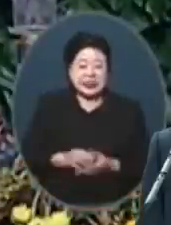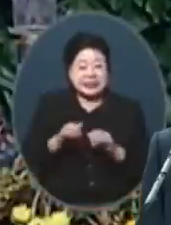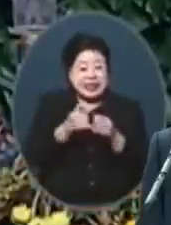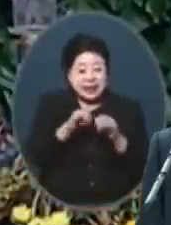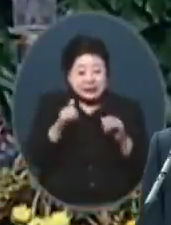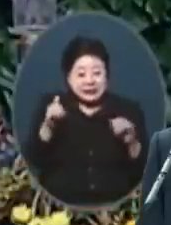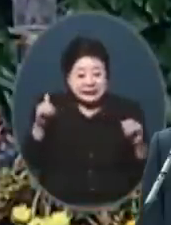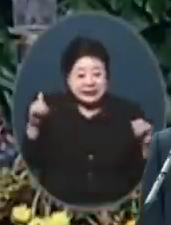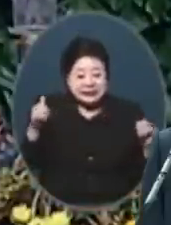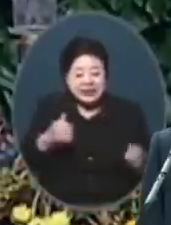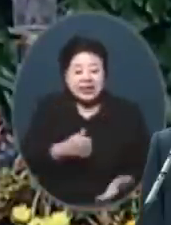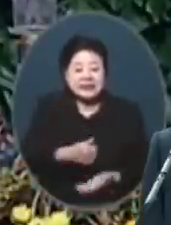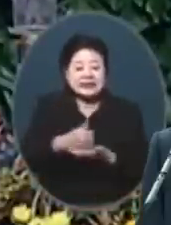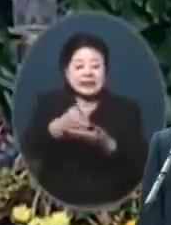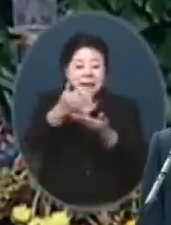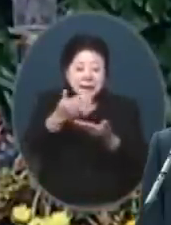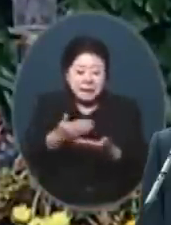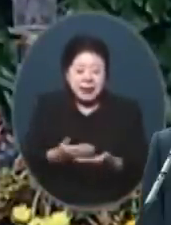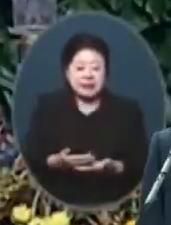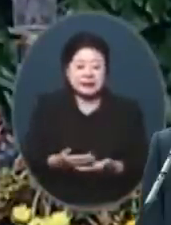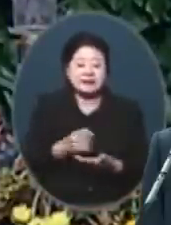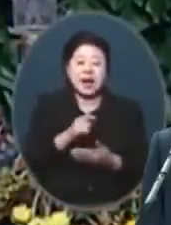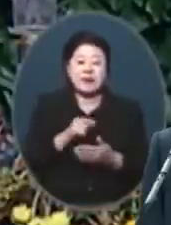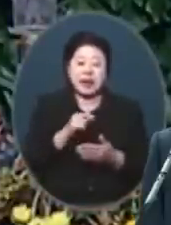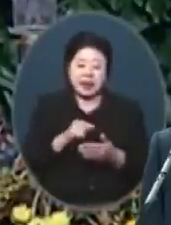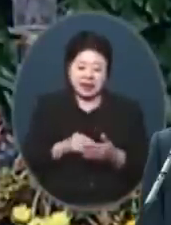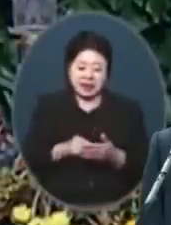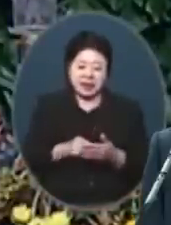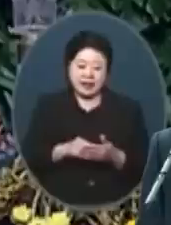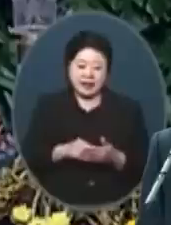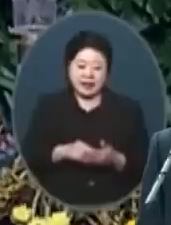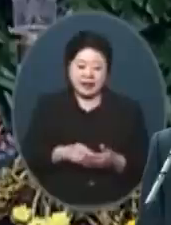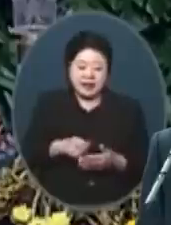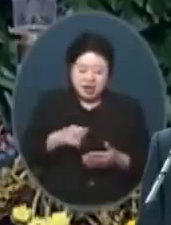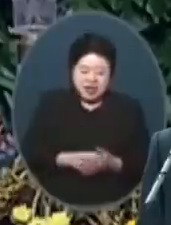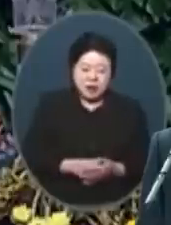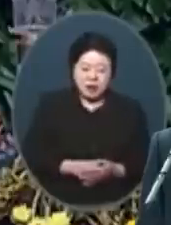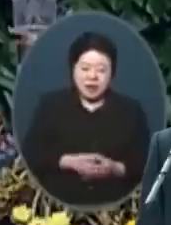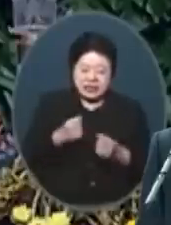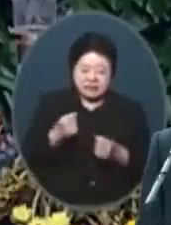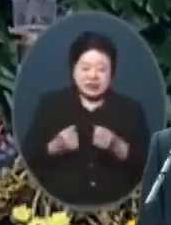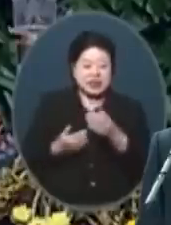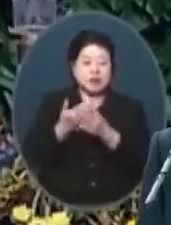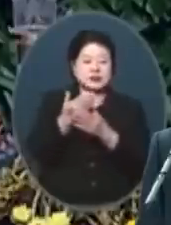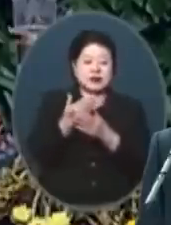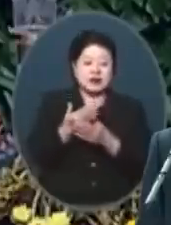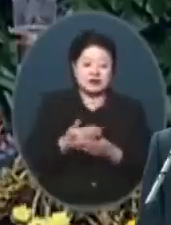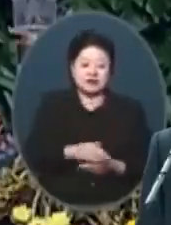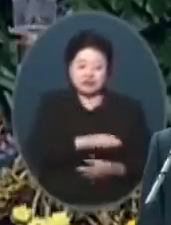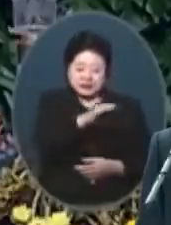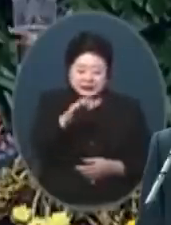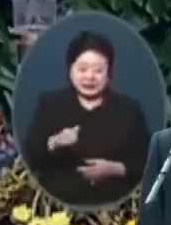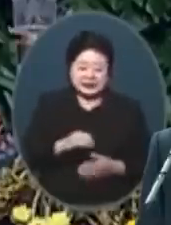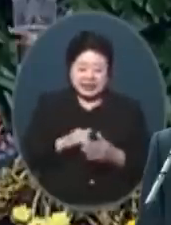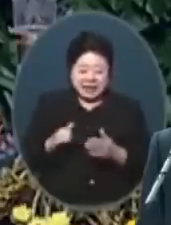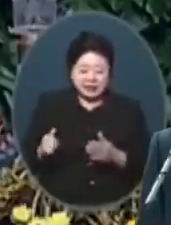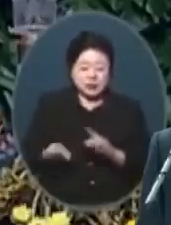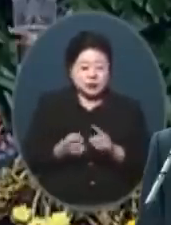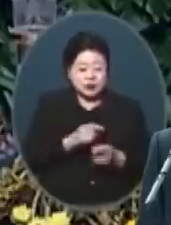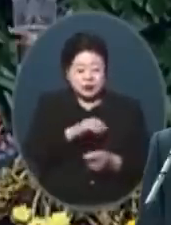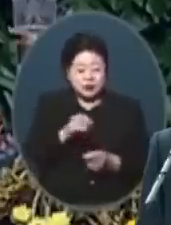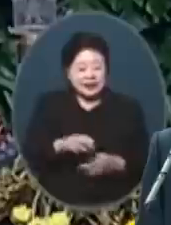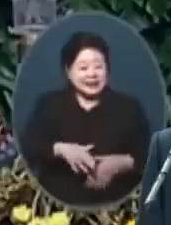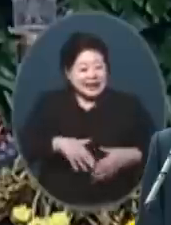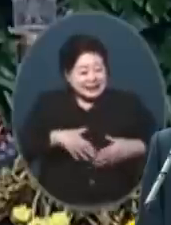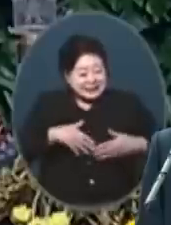사람은 칭찬을 받을 때 그 마음에 의욕과 생기가 넘쳐나는 것입니다. 그러므로 우리는 가족 간에 이웃 간에